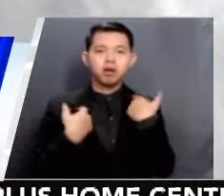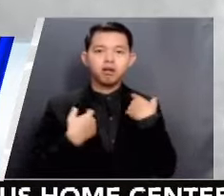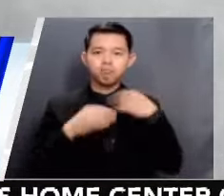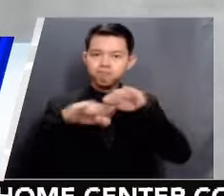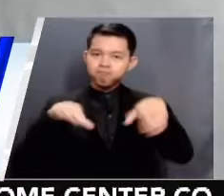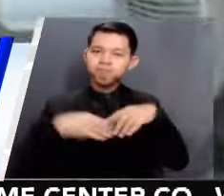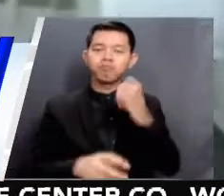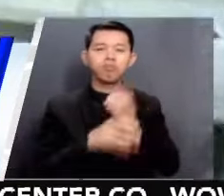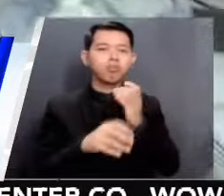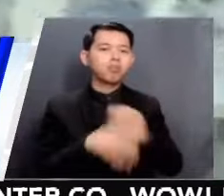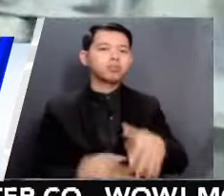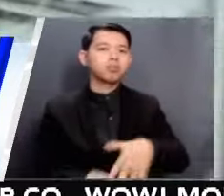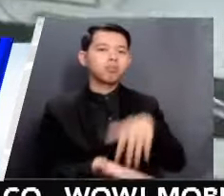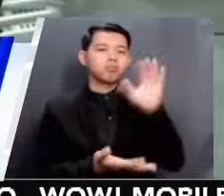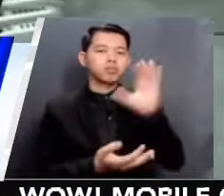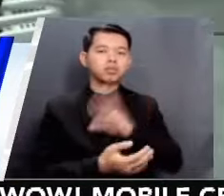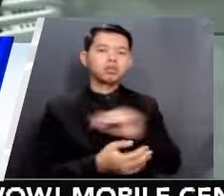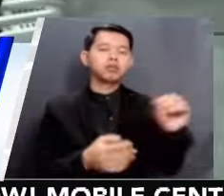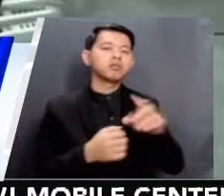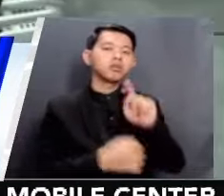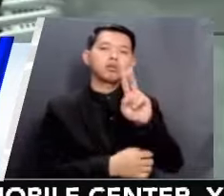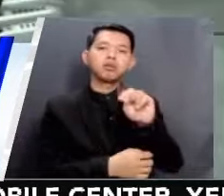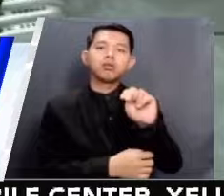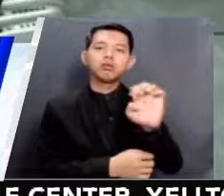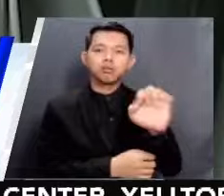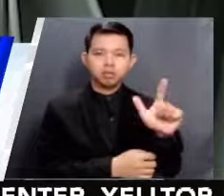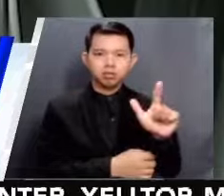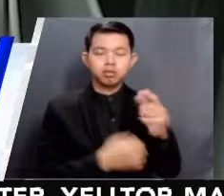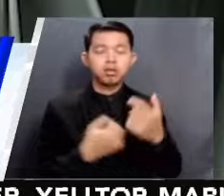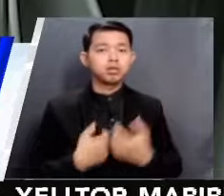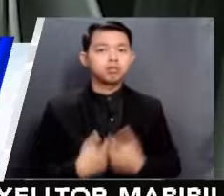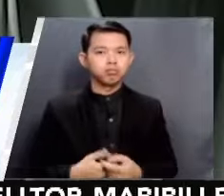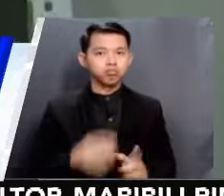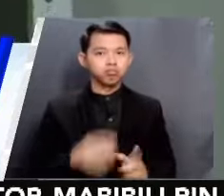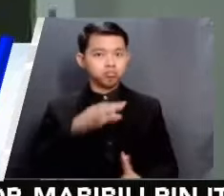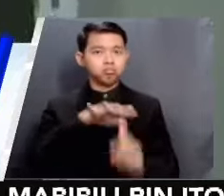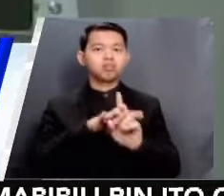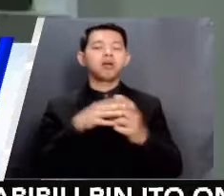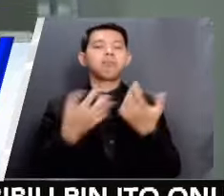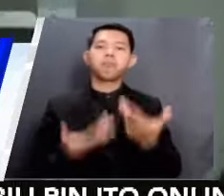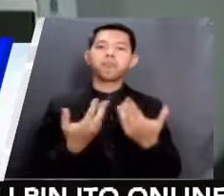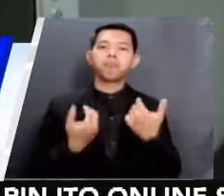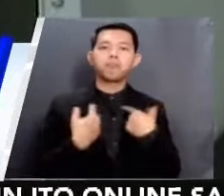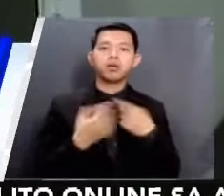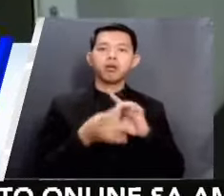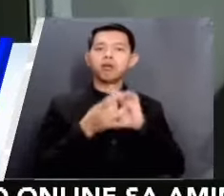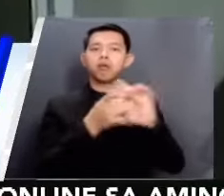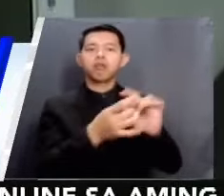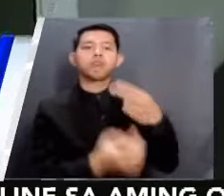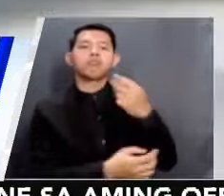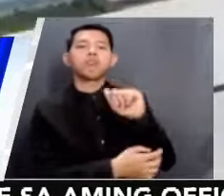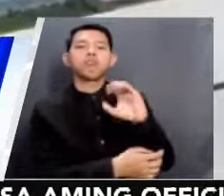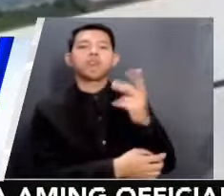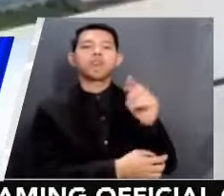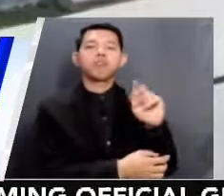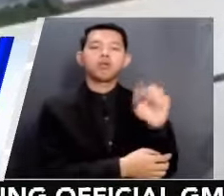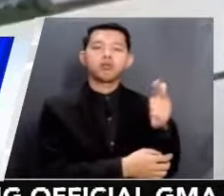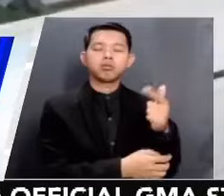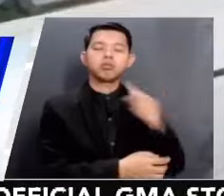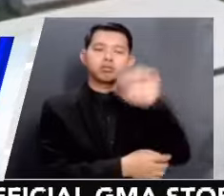mga tunnel. Kalaunan, lumutang ang posibilidad na may ugnayan din ito sa hacking ng government website sa bansa.